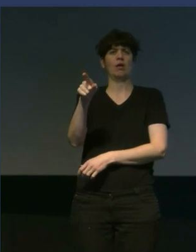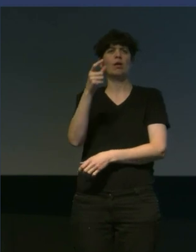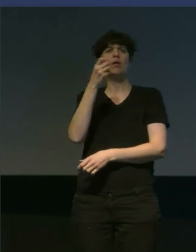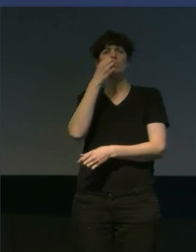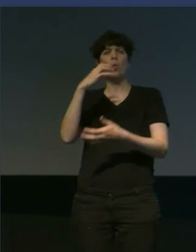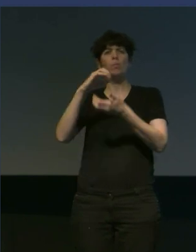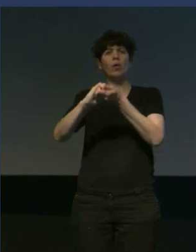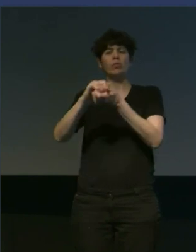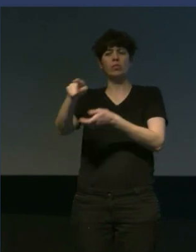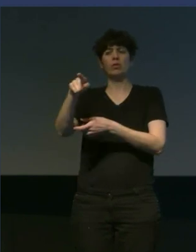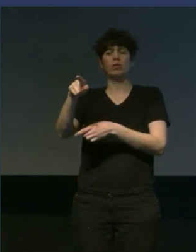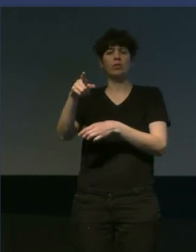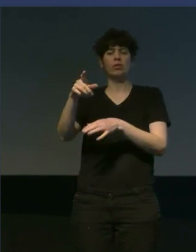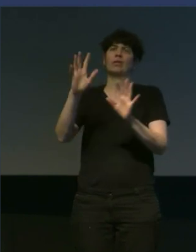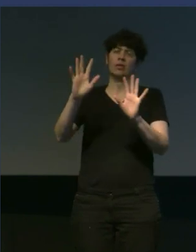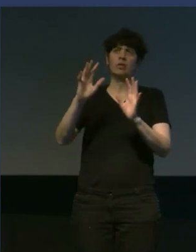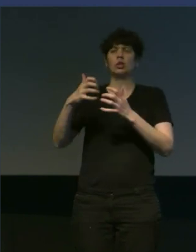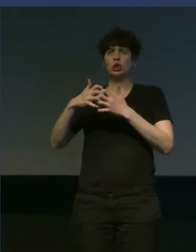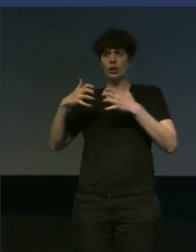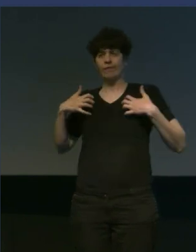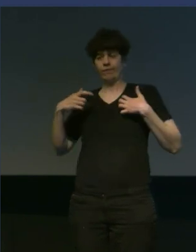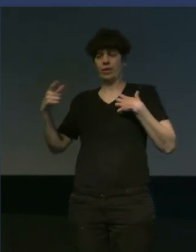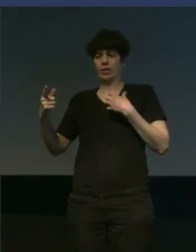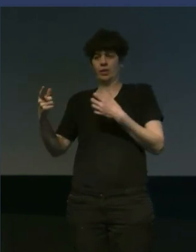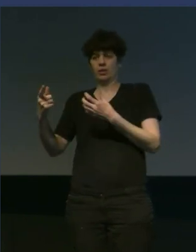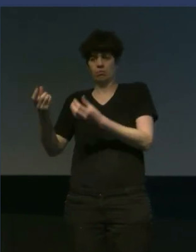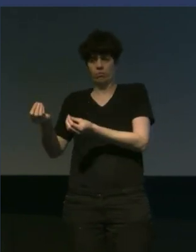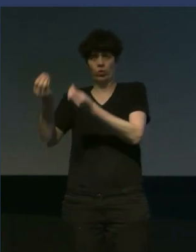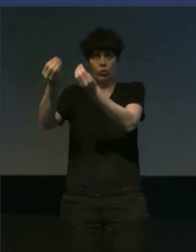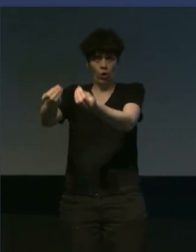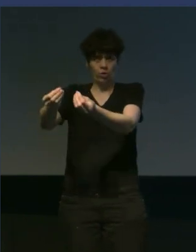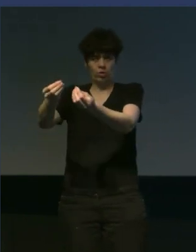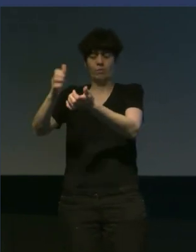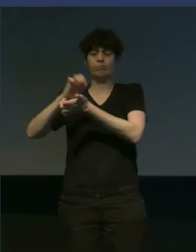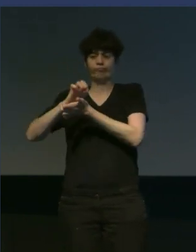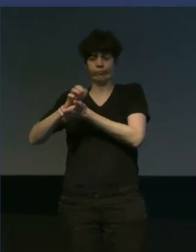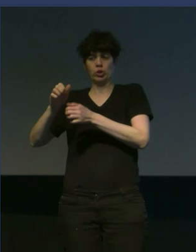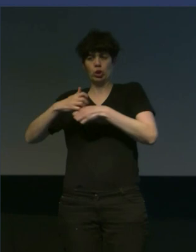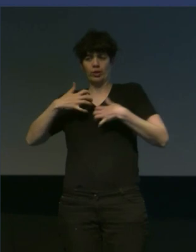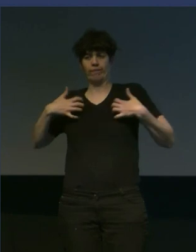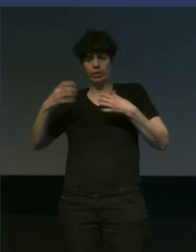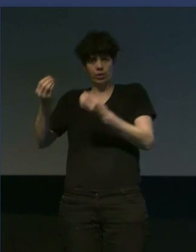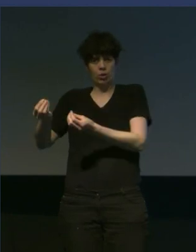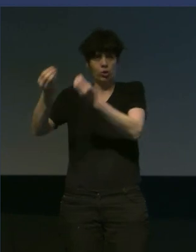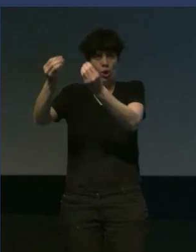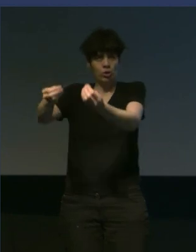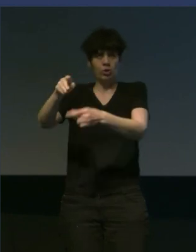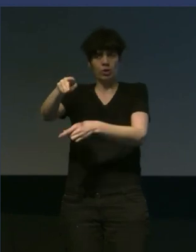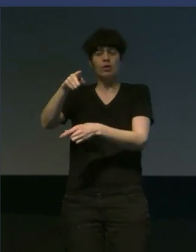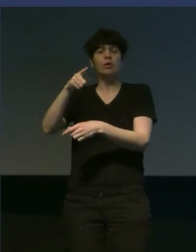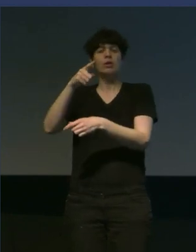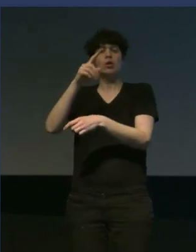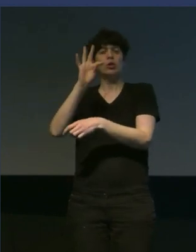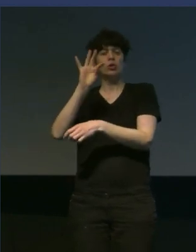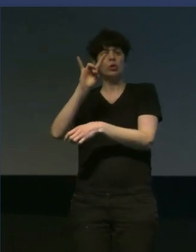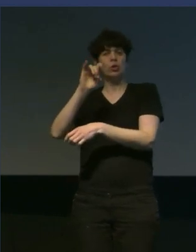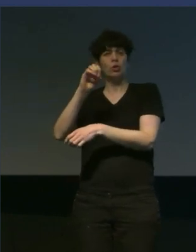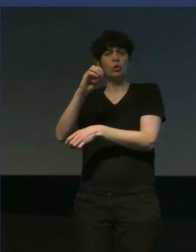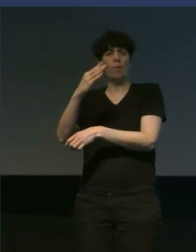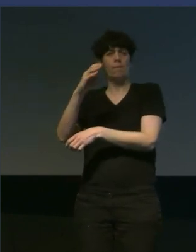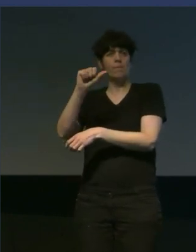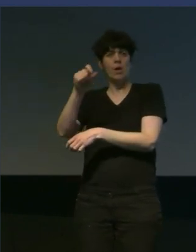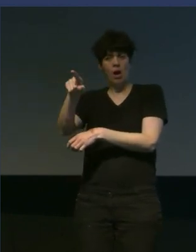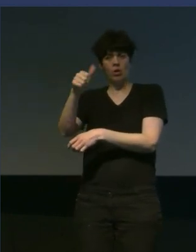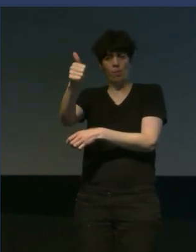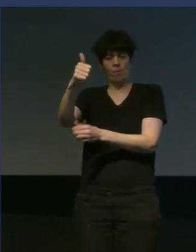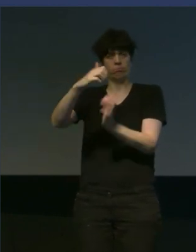scientifiques donnaient de publications scientifiques à Thomas sur lesquelles se baser pour écrire, quand ils rédigent quelque chose.